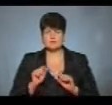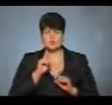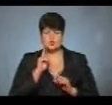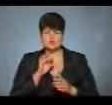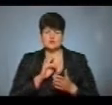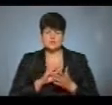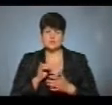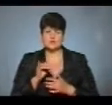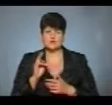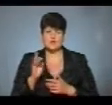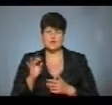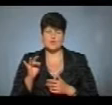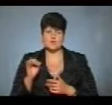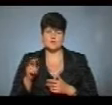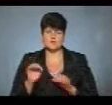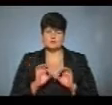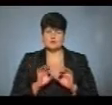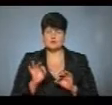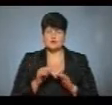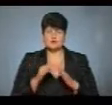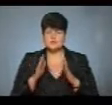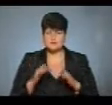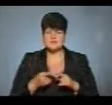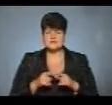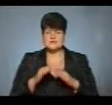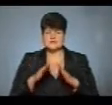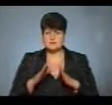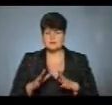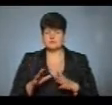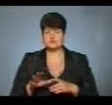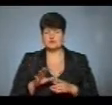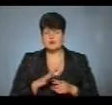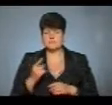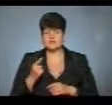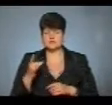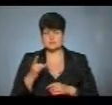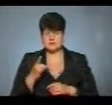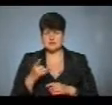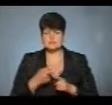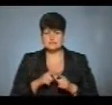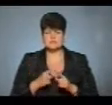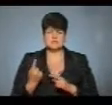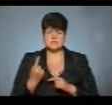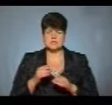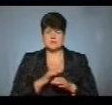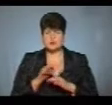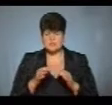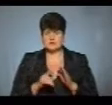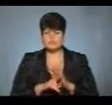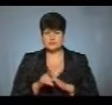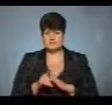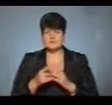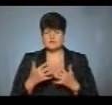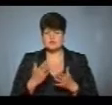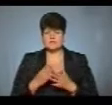Тернополя Юрій Королишин розповів про табір. Такий табір відбувається вперше. Це наш такий пілотний проект. Як ми запустили, вже наразі вже є друга хвиля,